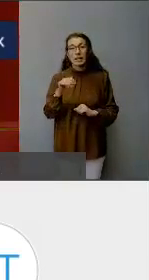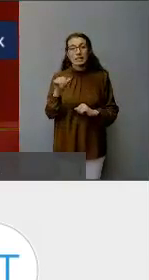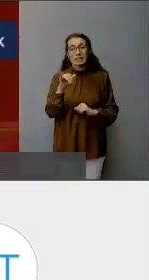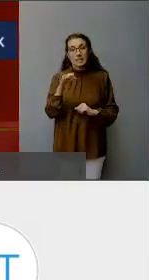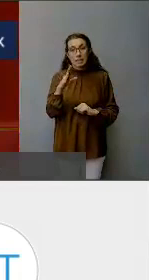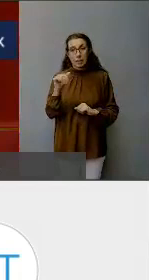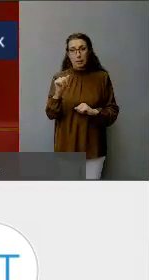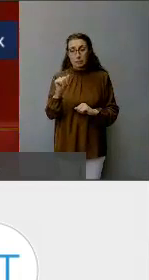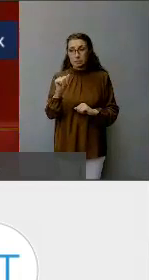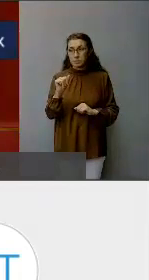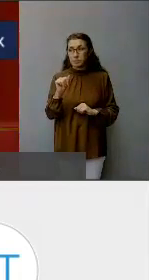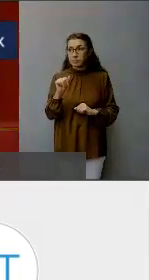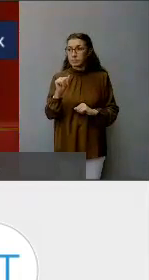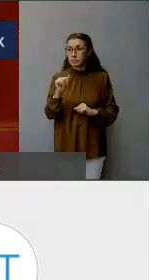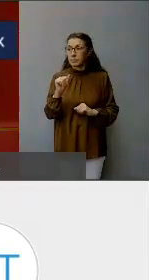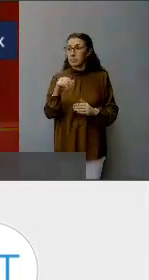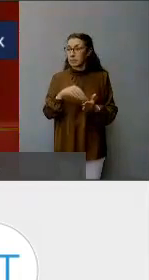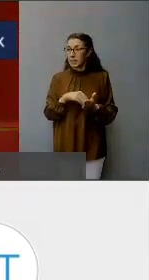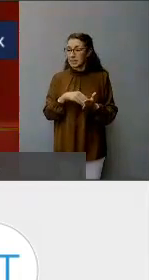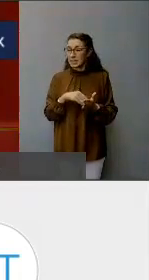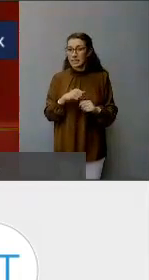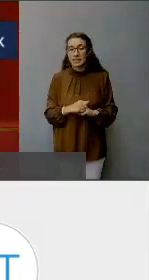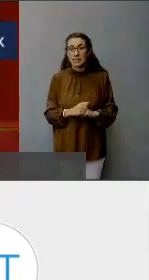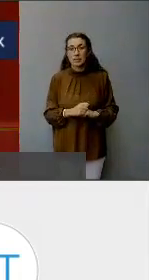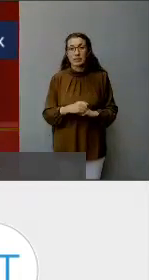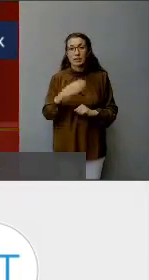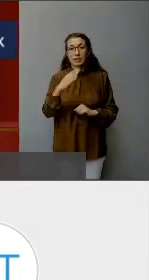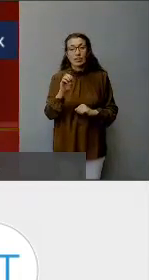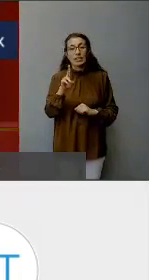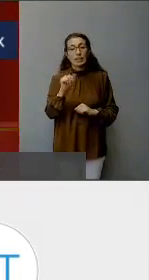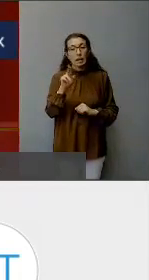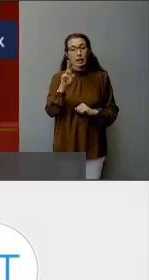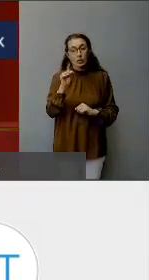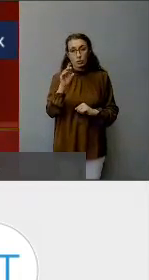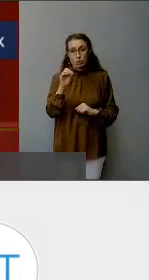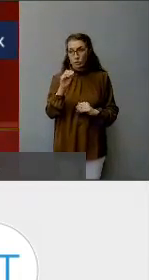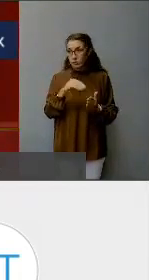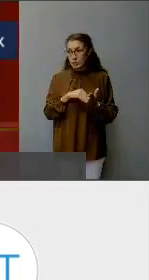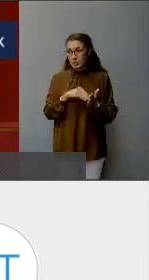va presente baudo